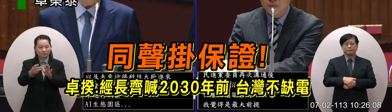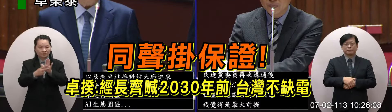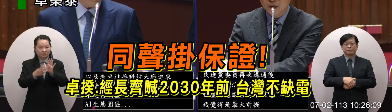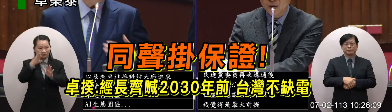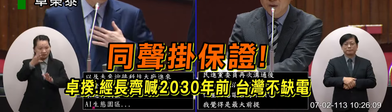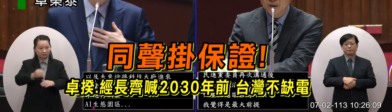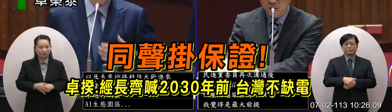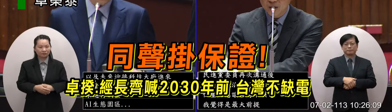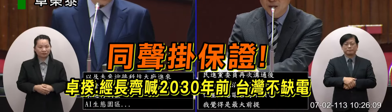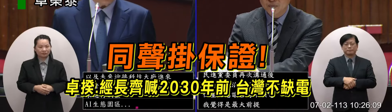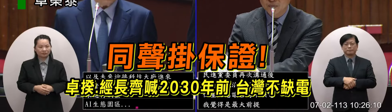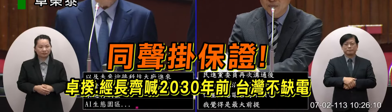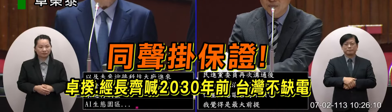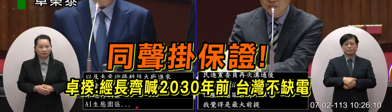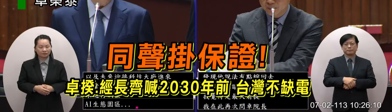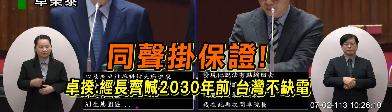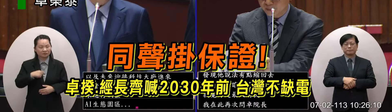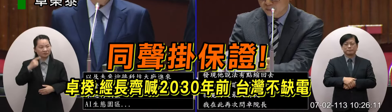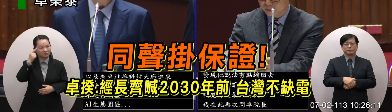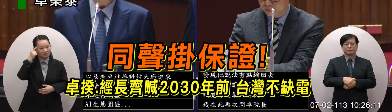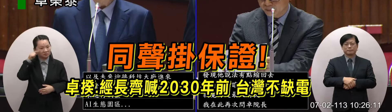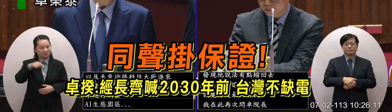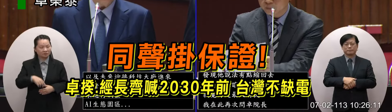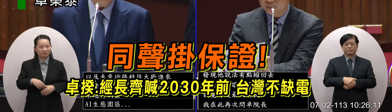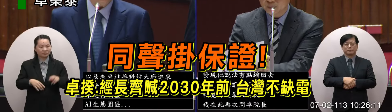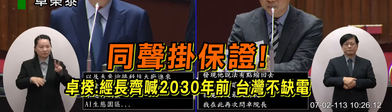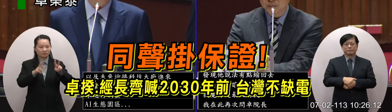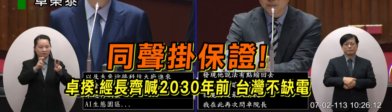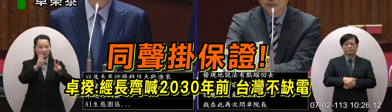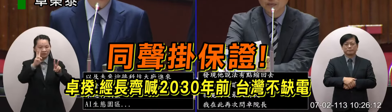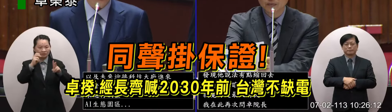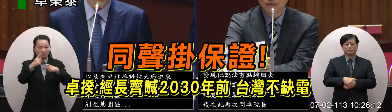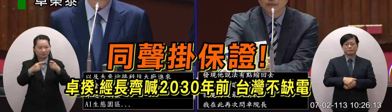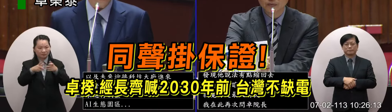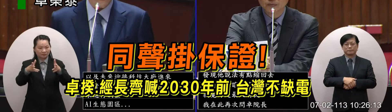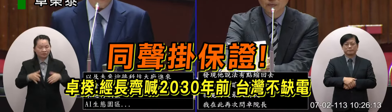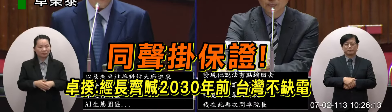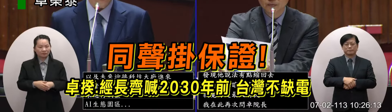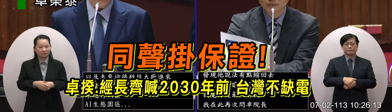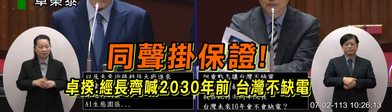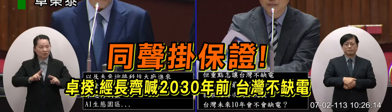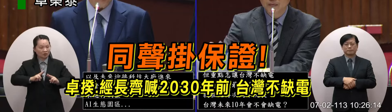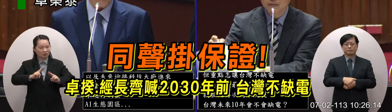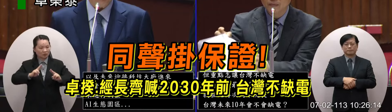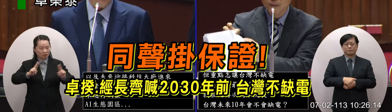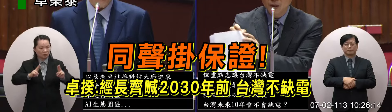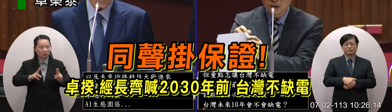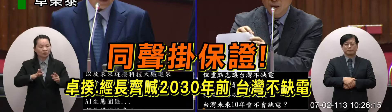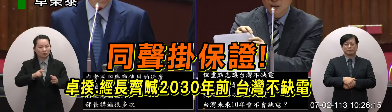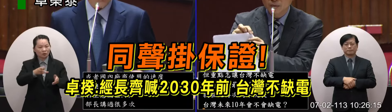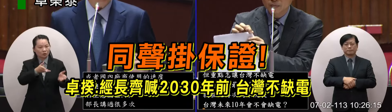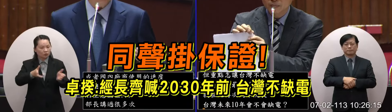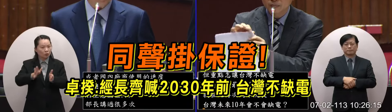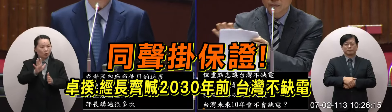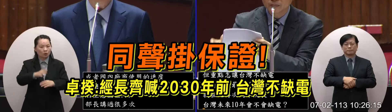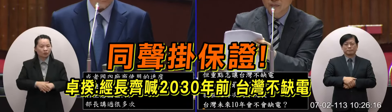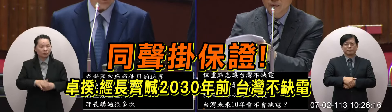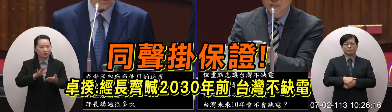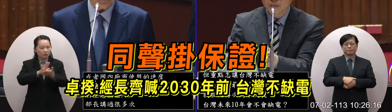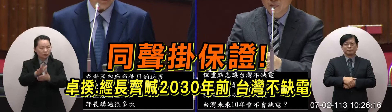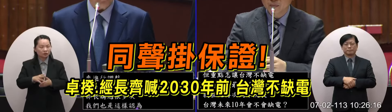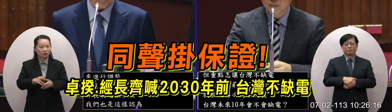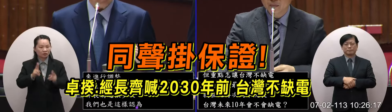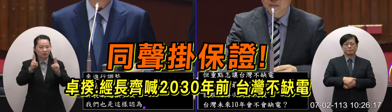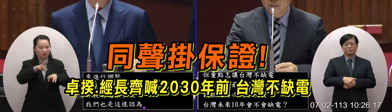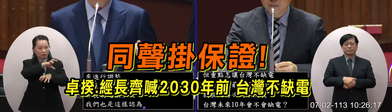很多次哈，我们也是这样的认为，我们在2030年之前，我们是有很充裕的这个准备了。那未来我们还有新的电